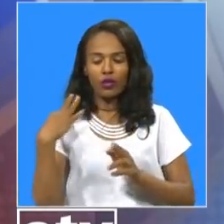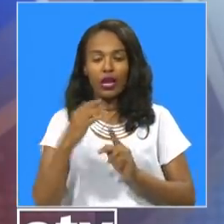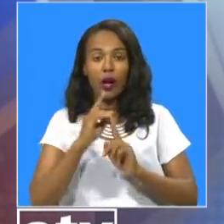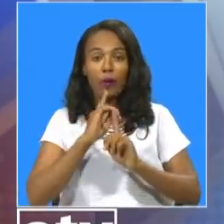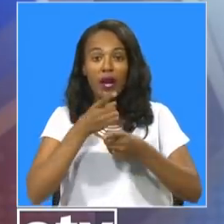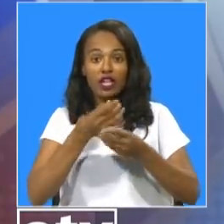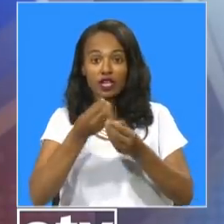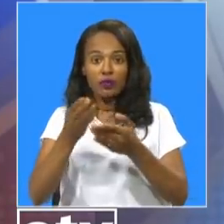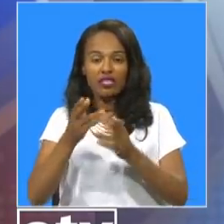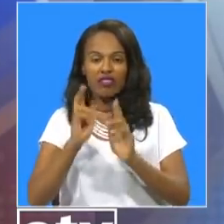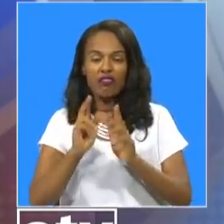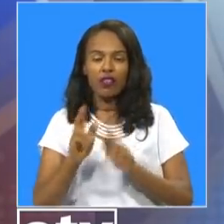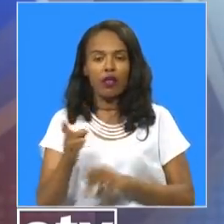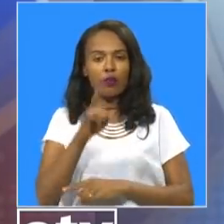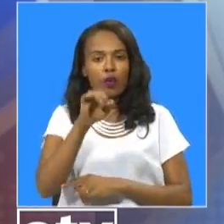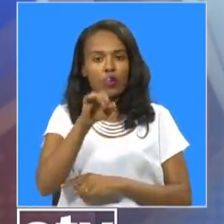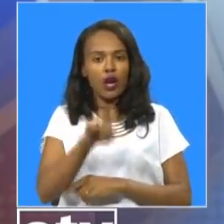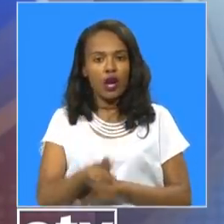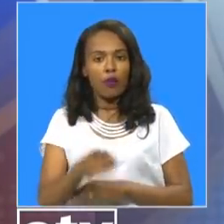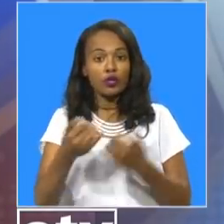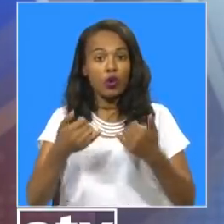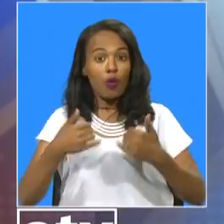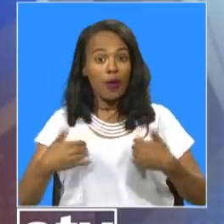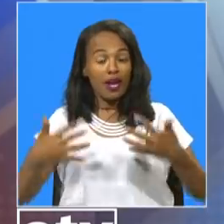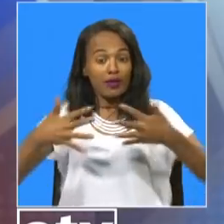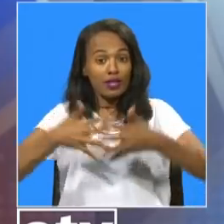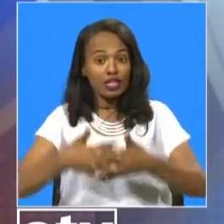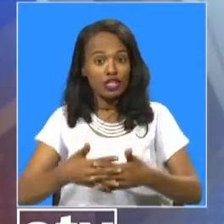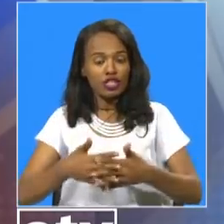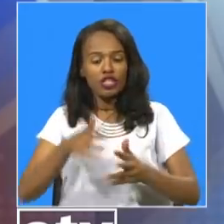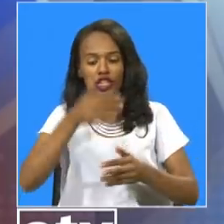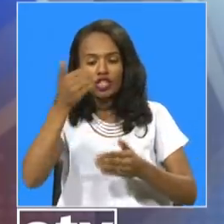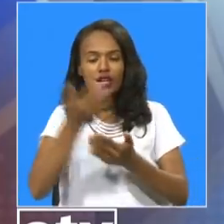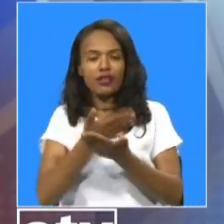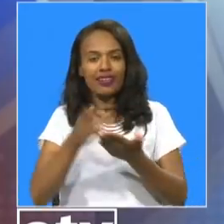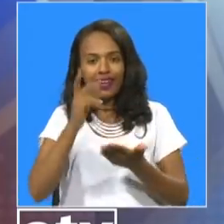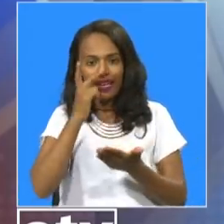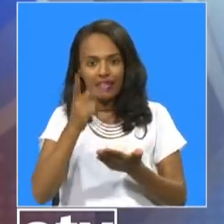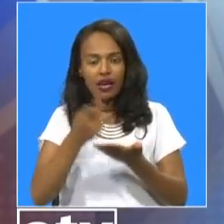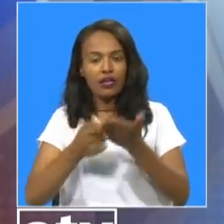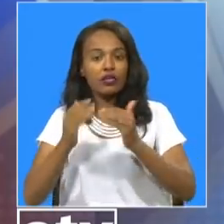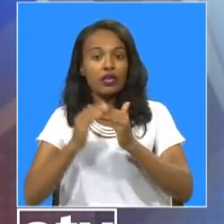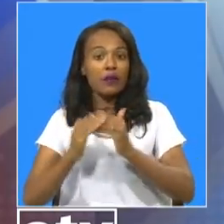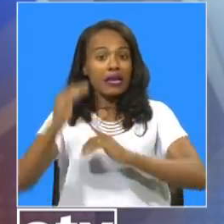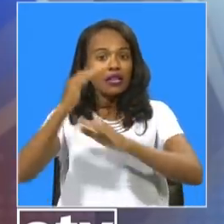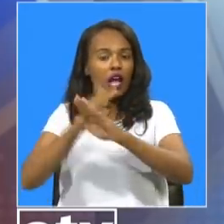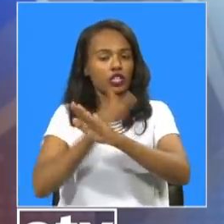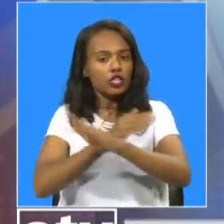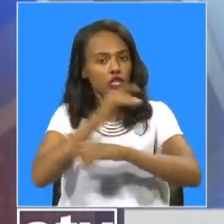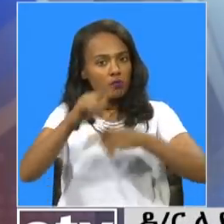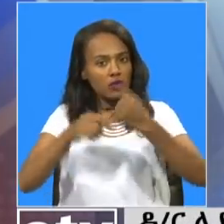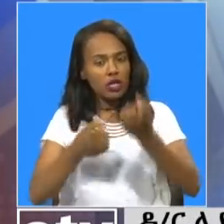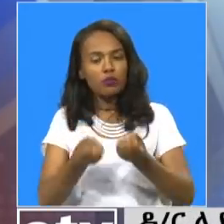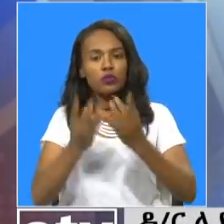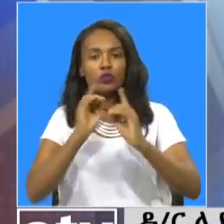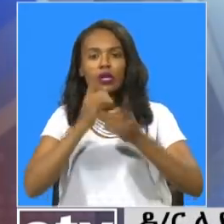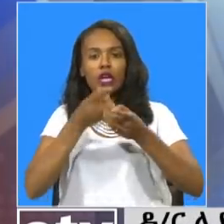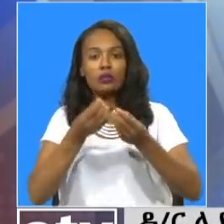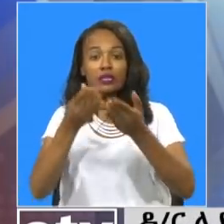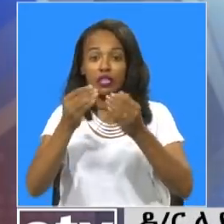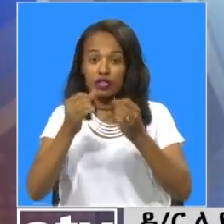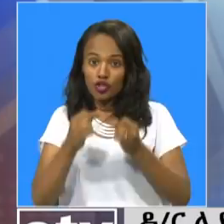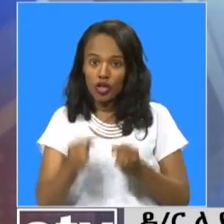ለመስጠት ፈጣን መሆን እንዳለባቸው አሁን ባለው ቅንጅት እንግዲህ የተሻለ ነገር አይተናል። ከዚህም የበለጠ አሻሽለን ብንሄድ ደግሞ ብዙ ምላሽ መስጠት